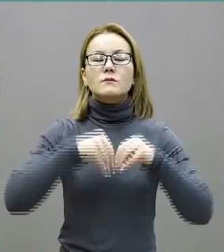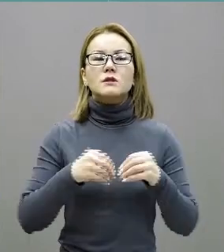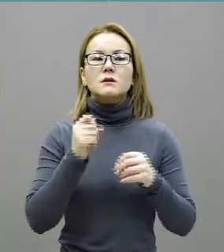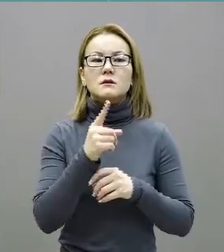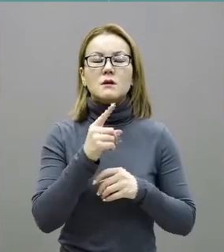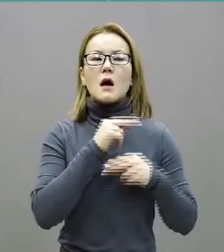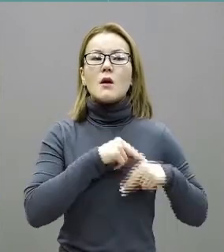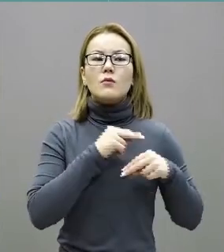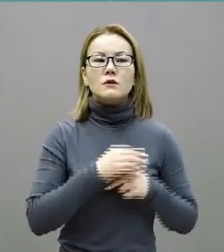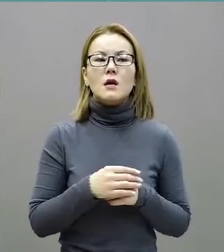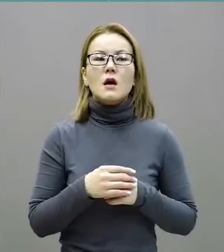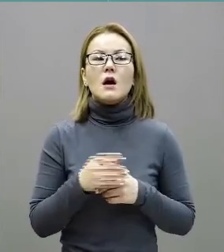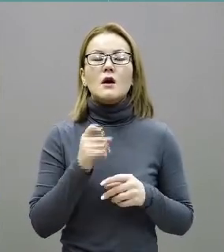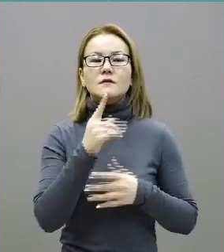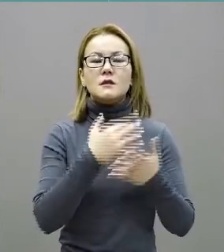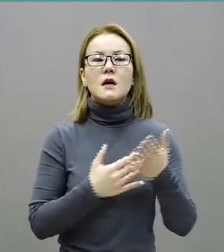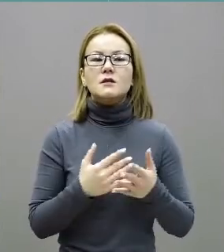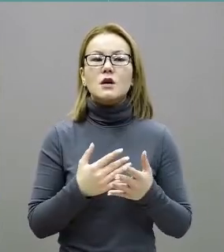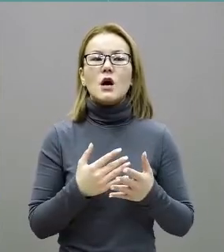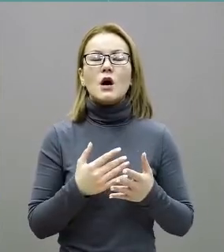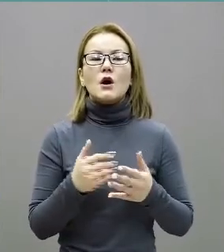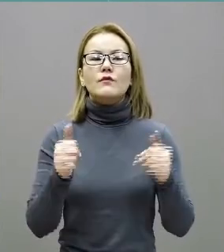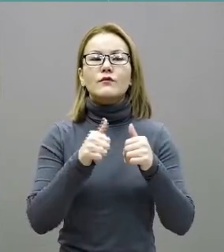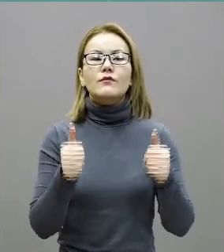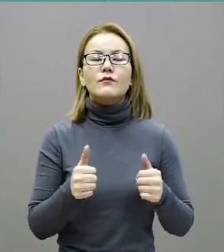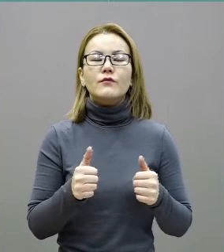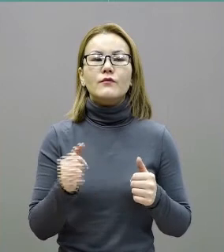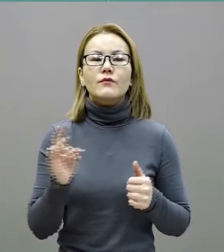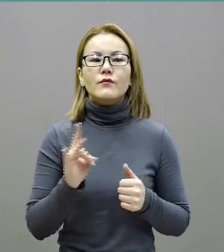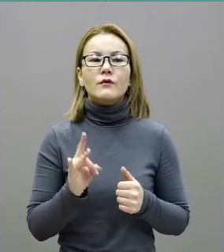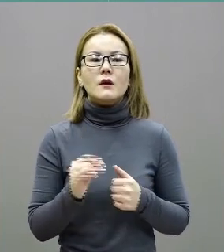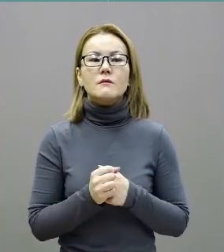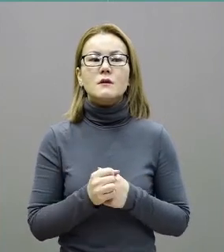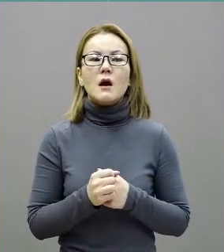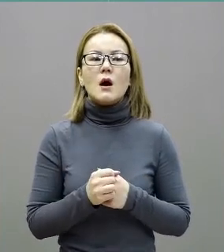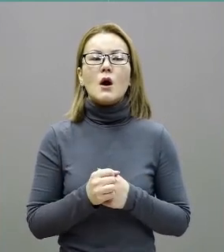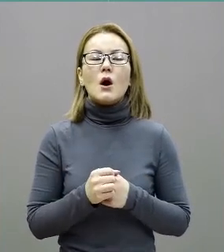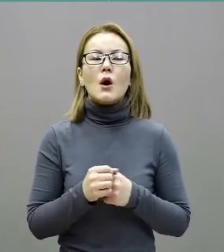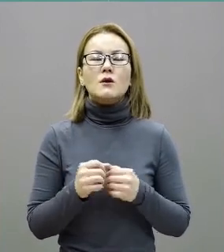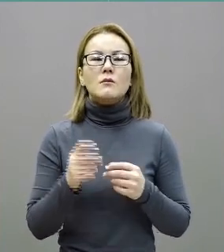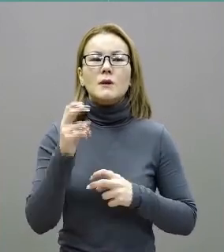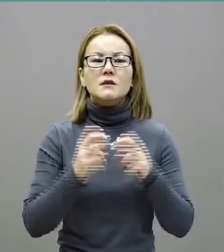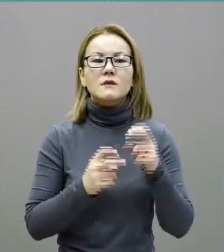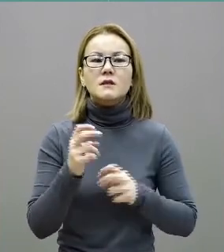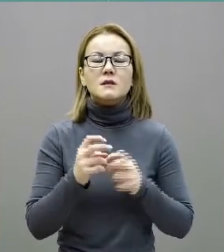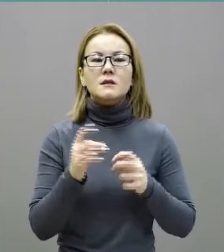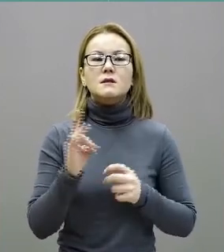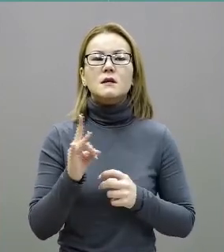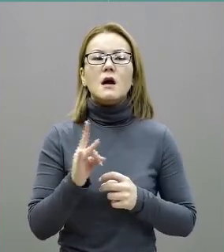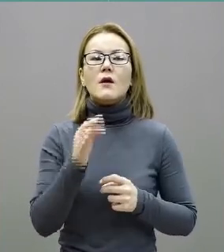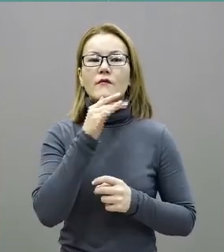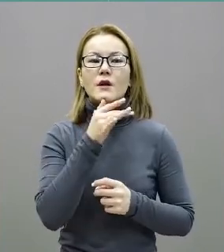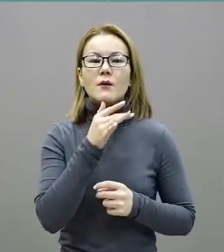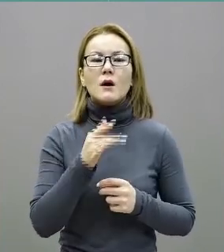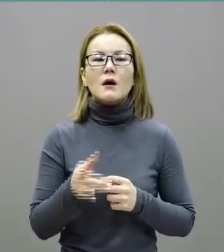задачах у нас фигурирует величины производительность время и работа все эти величины связаны по